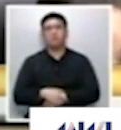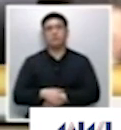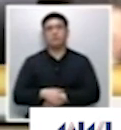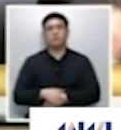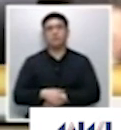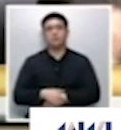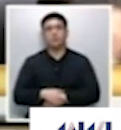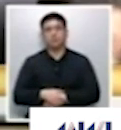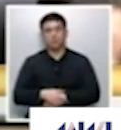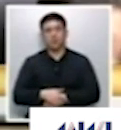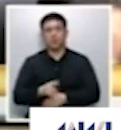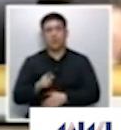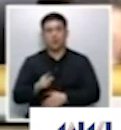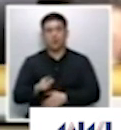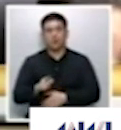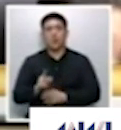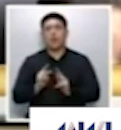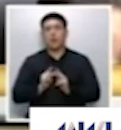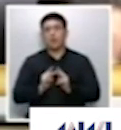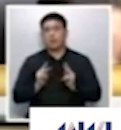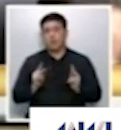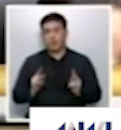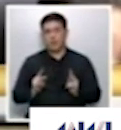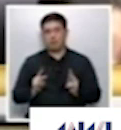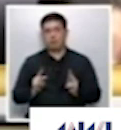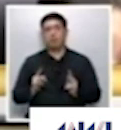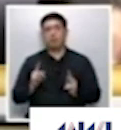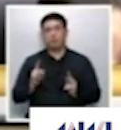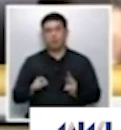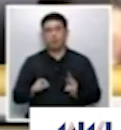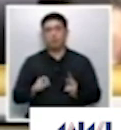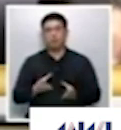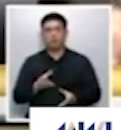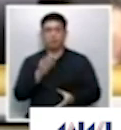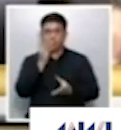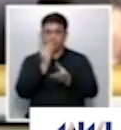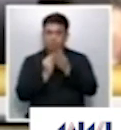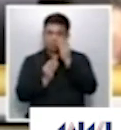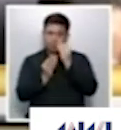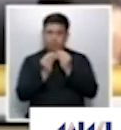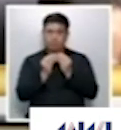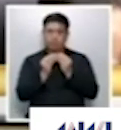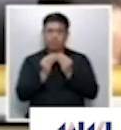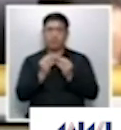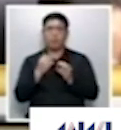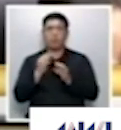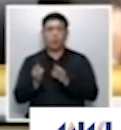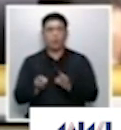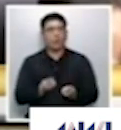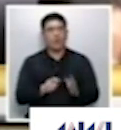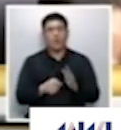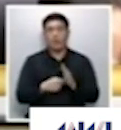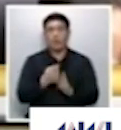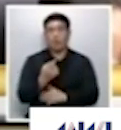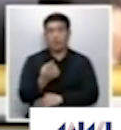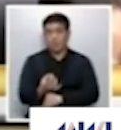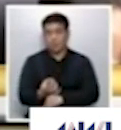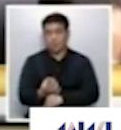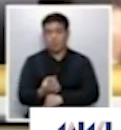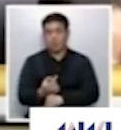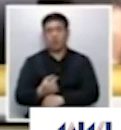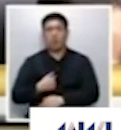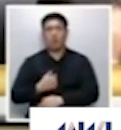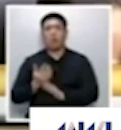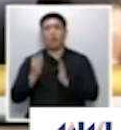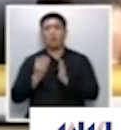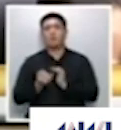เป็นเรื่องที่คณะกรรมการจะต้องได้ศึกษาว่าเป็นเพราะเหตุใดครับคนใกล้ชิ